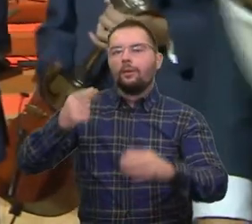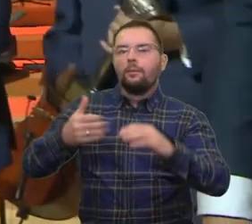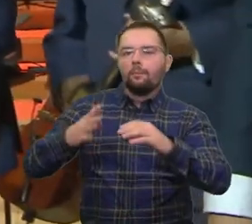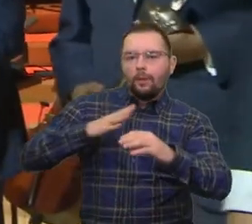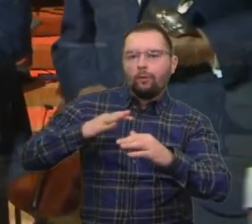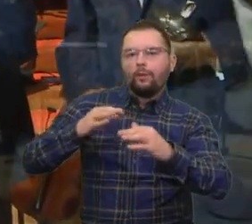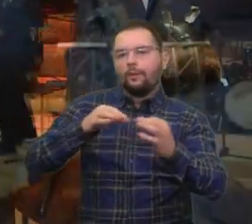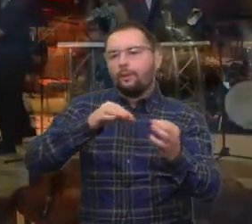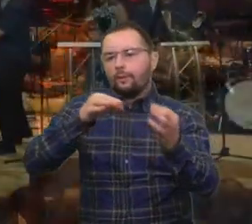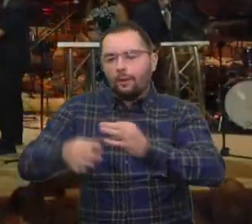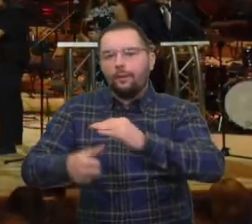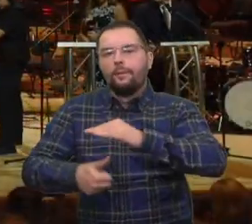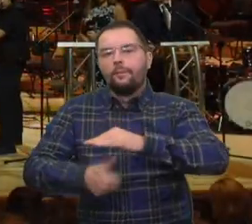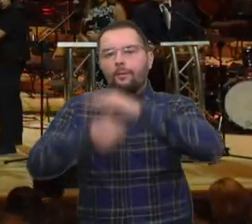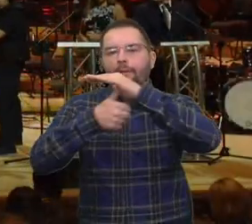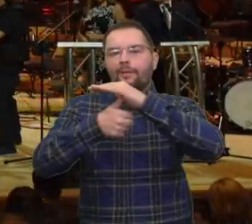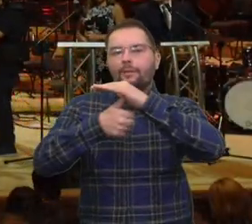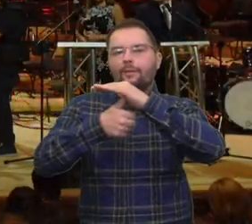przewodniczących